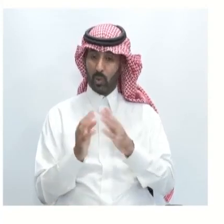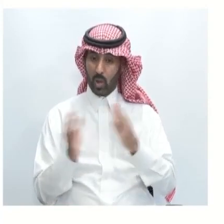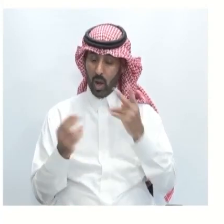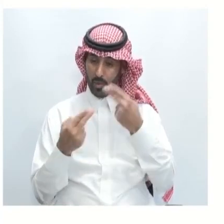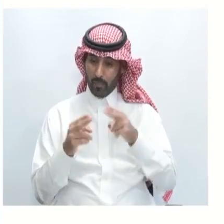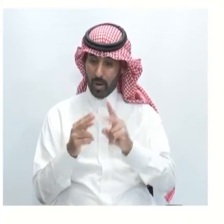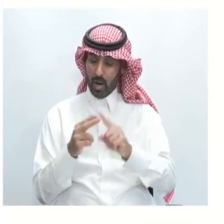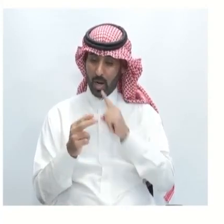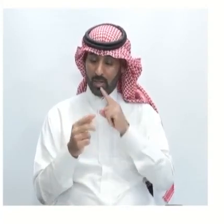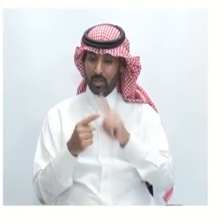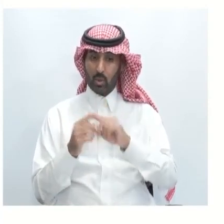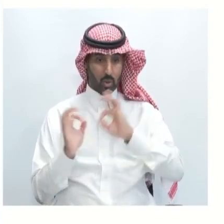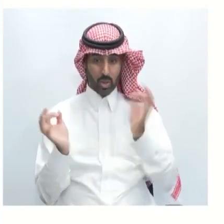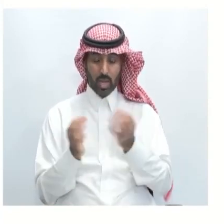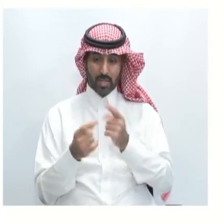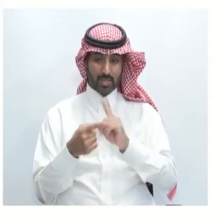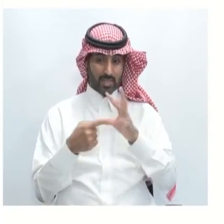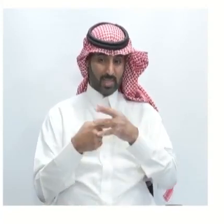كليه سالمه